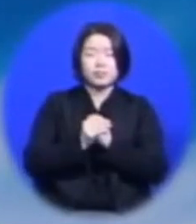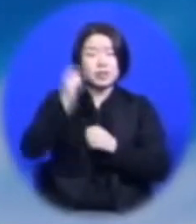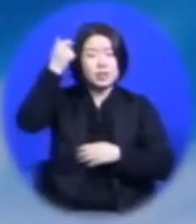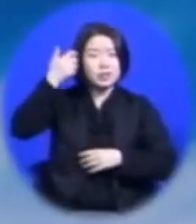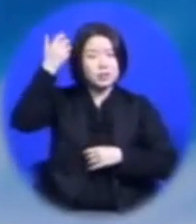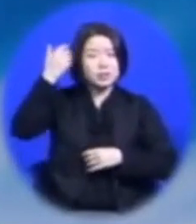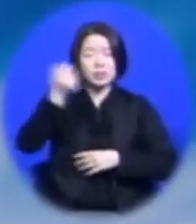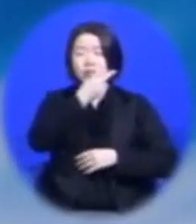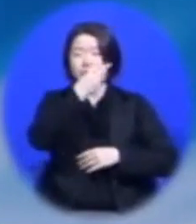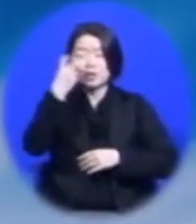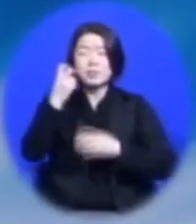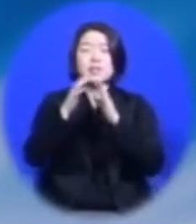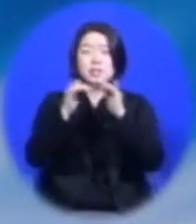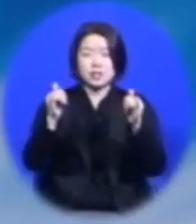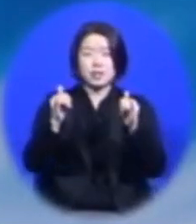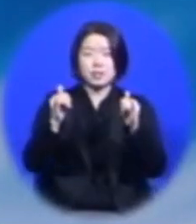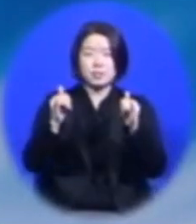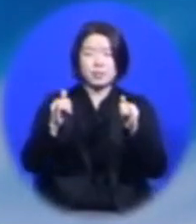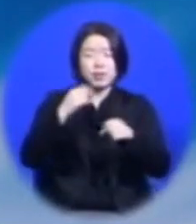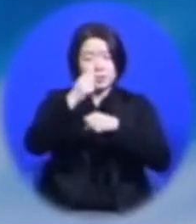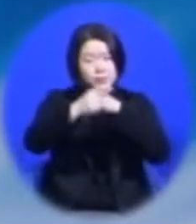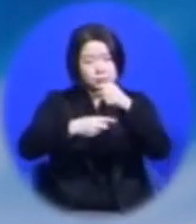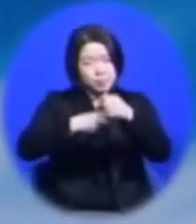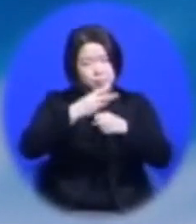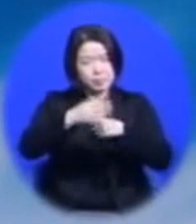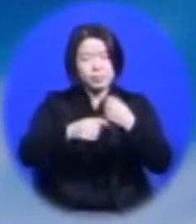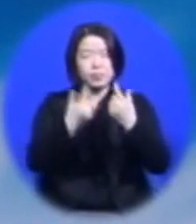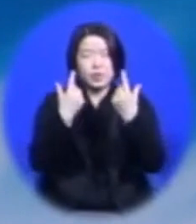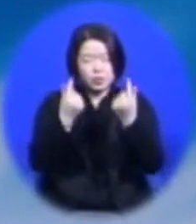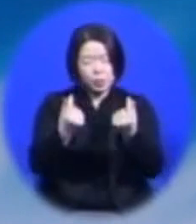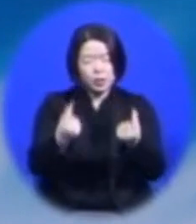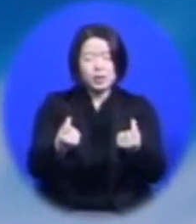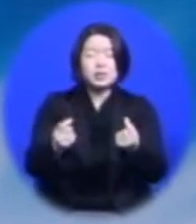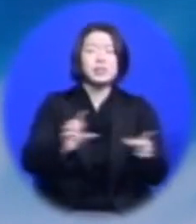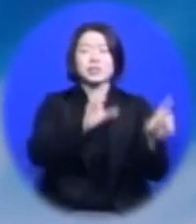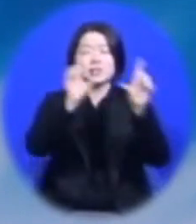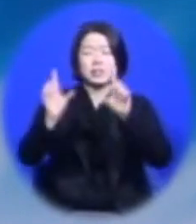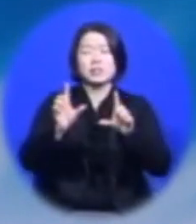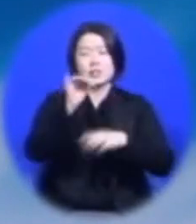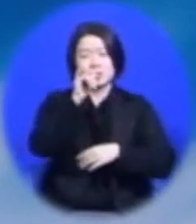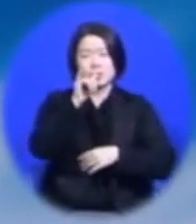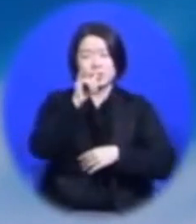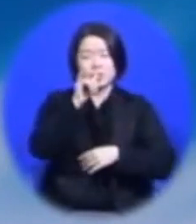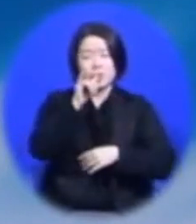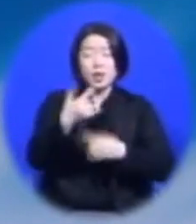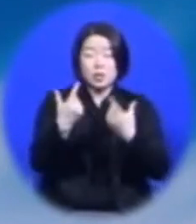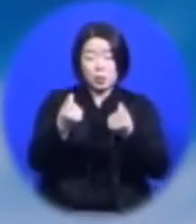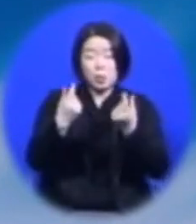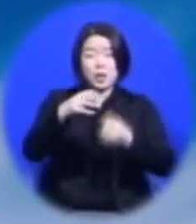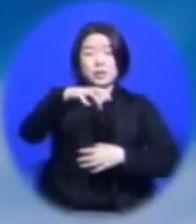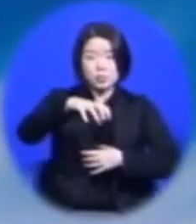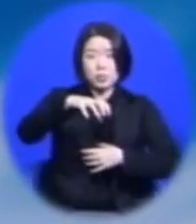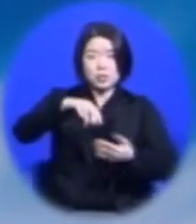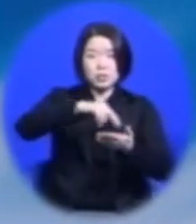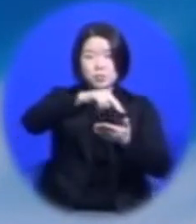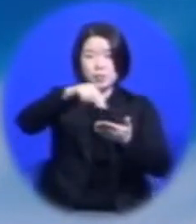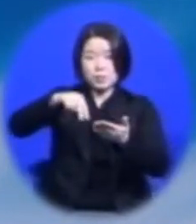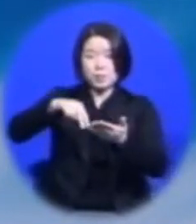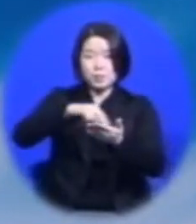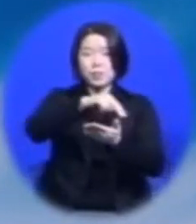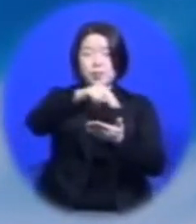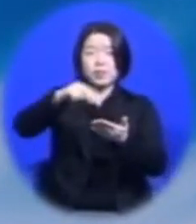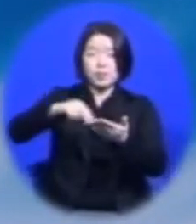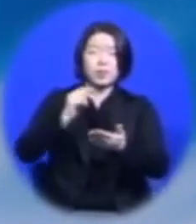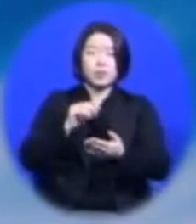영적으로 잠이 든 사람은 매년 똑같은 삶을 삽니다. 아주 똑같은 자리에서 반복적으로 제자리에서